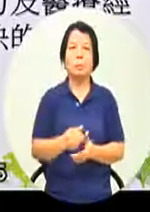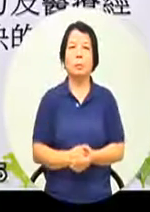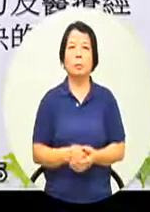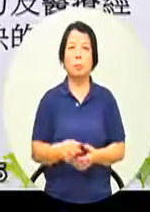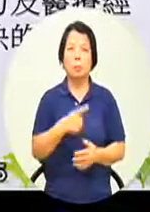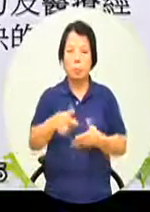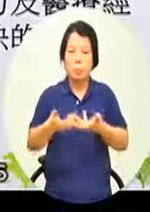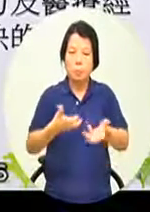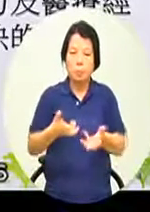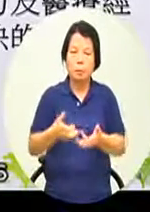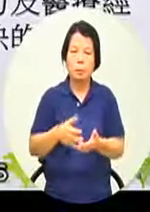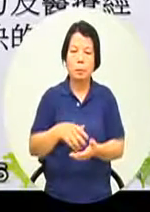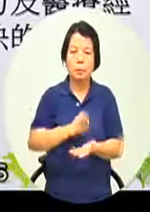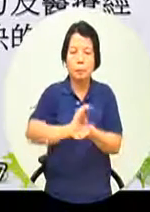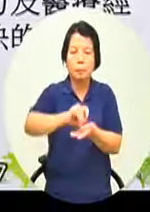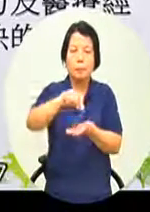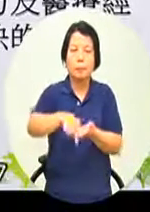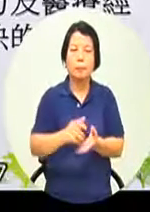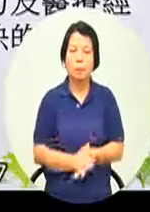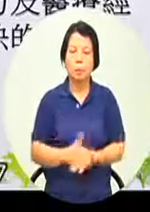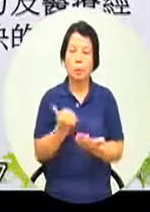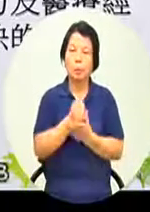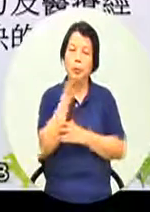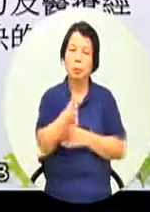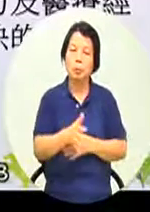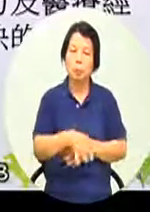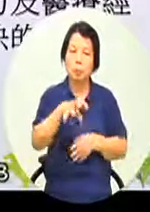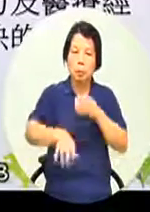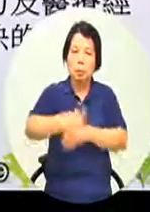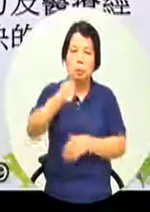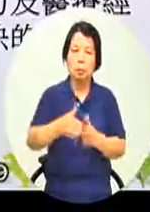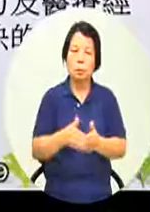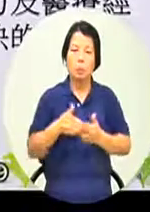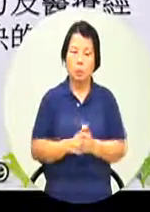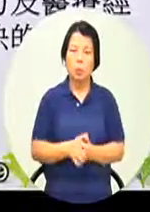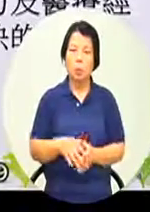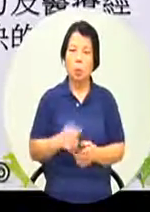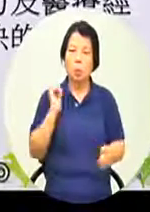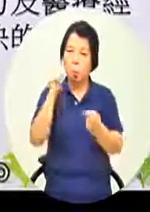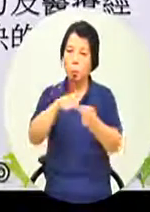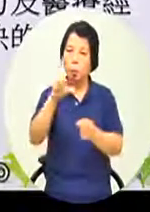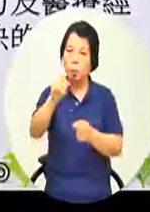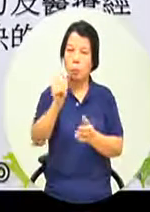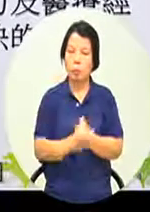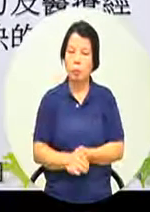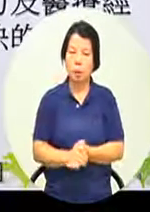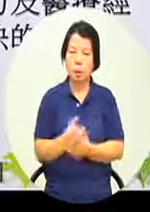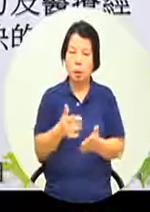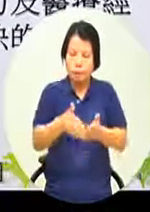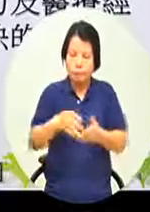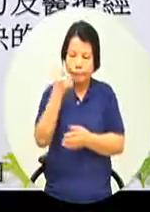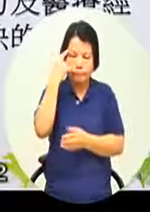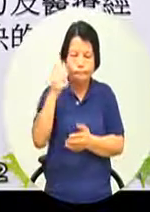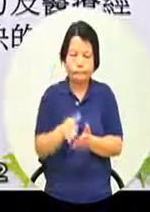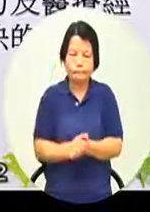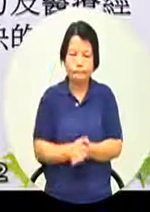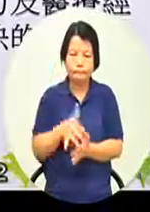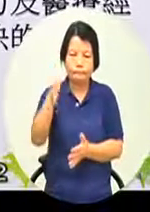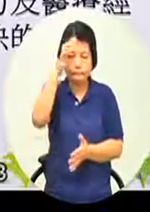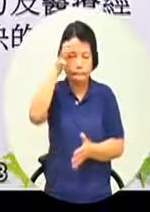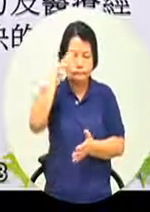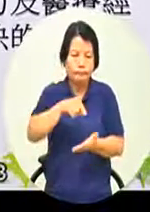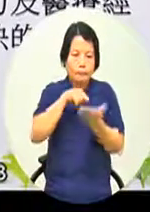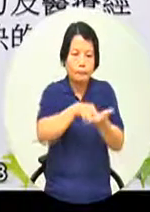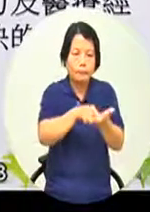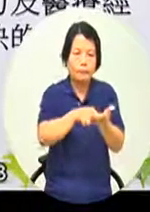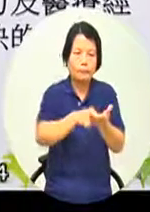这个业务上面。所以我想要请教一下局长，你有没有这样的企图心，预备争取多少的资源可以回来挹